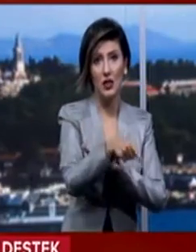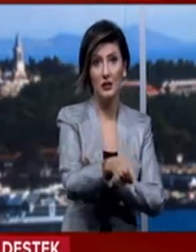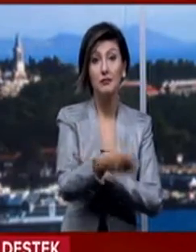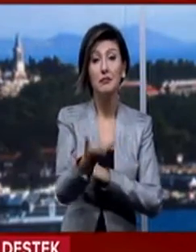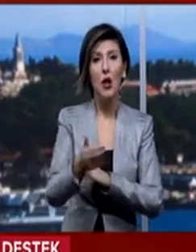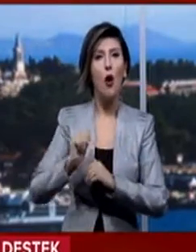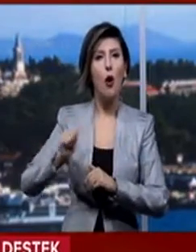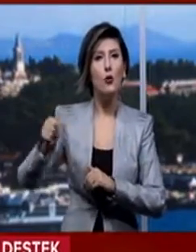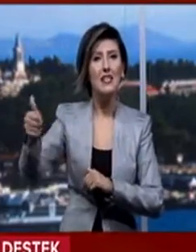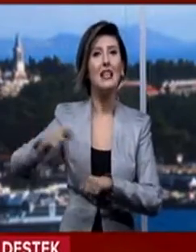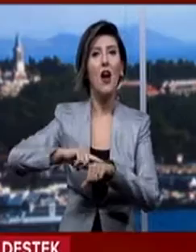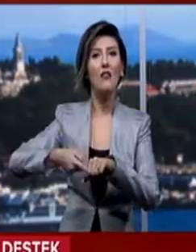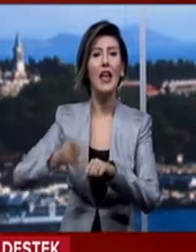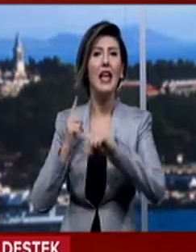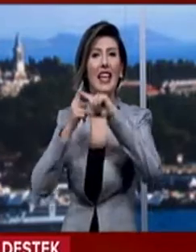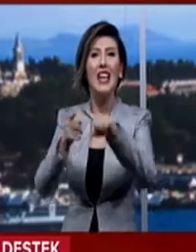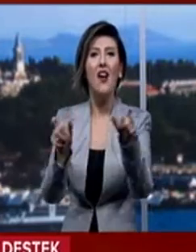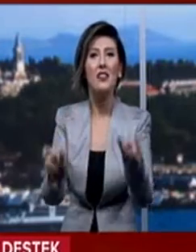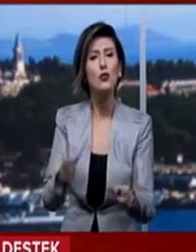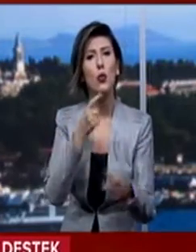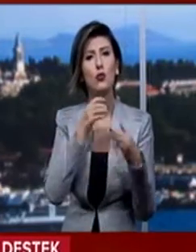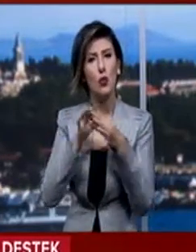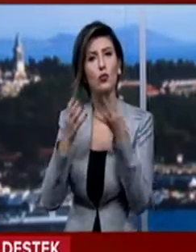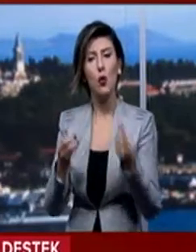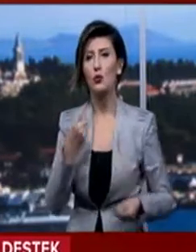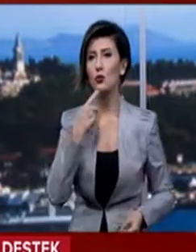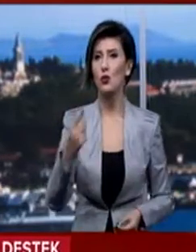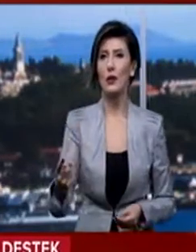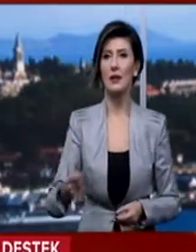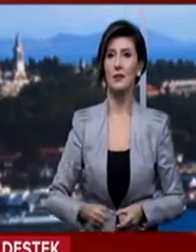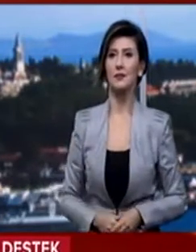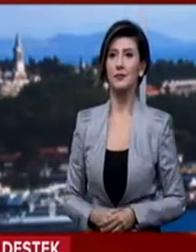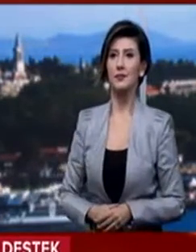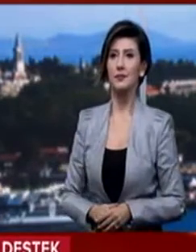önümüzdeki haftalarda ilave tedbirlerin de söz konusu olduğunu söyledi.